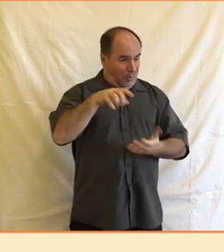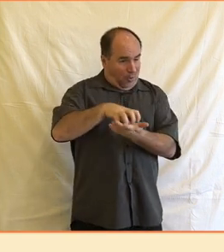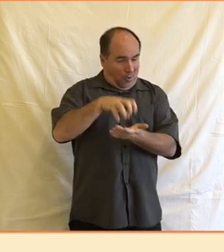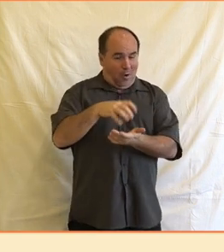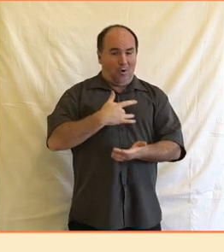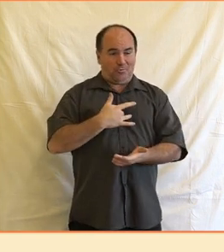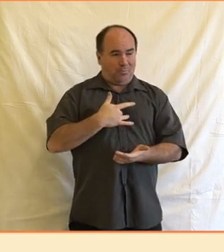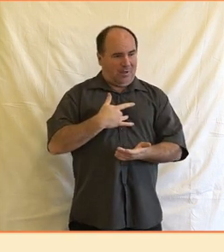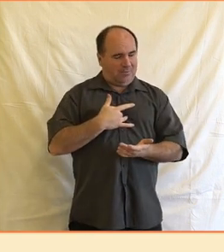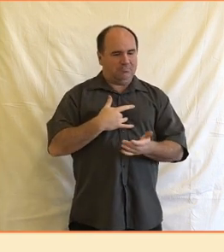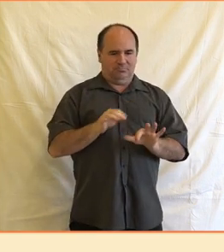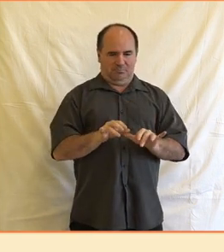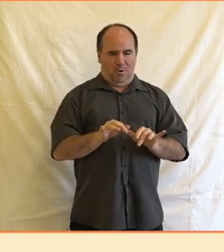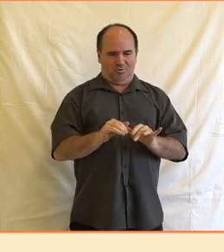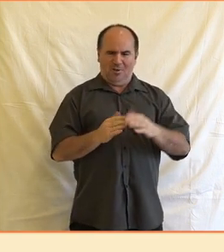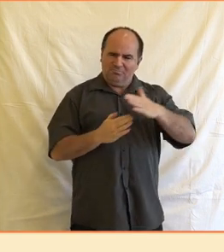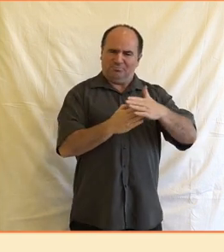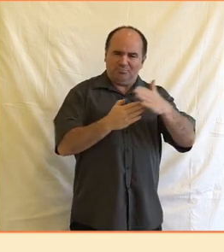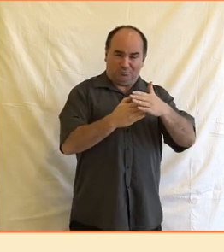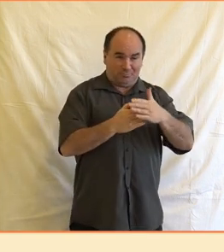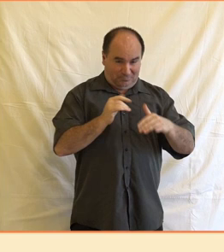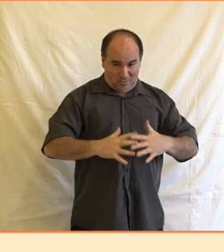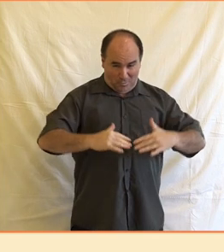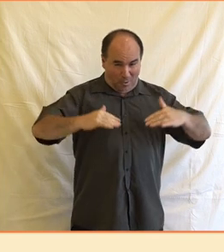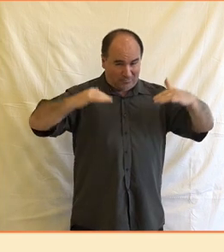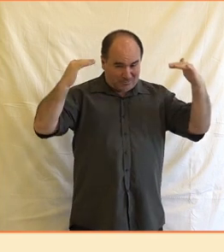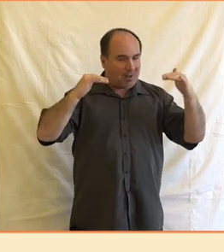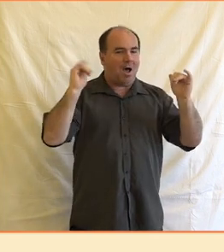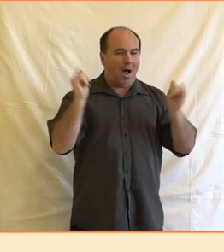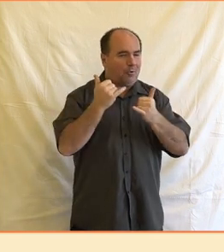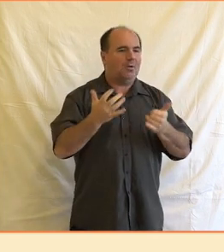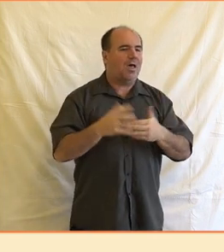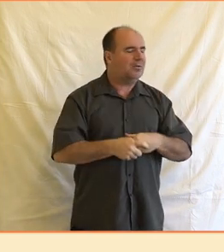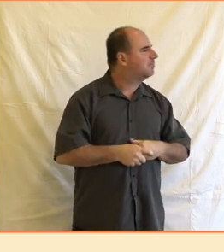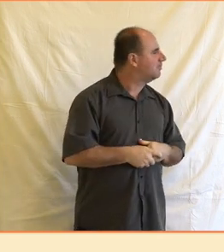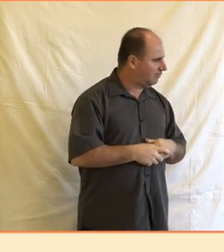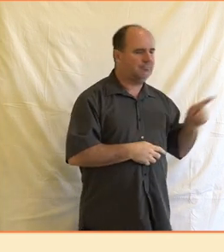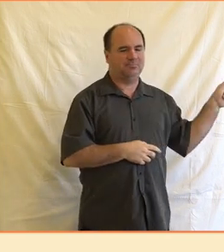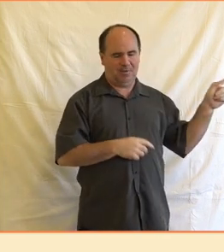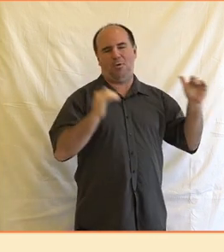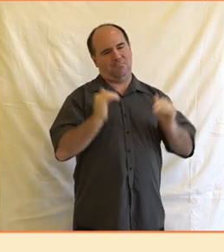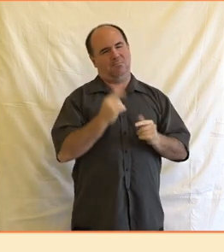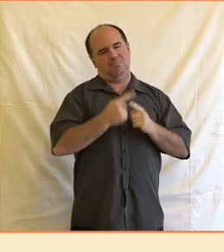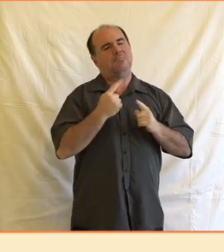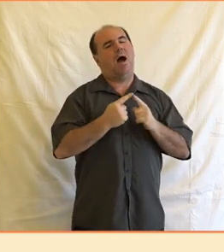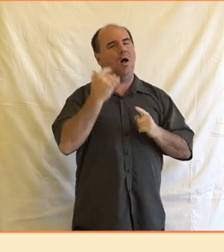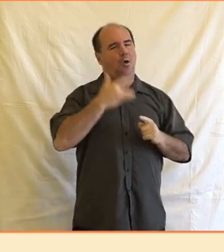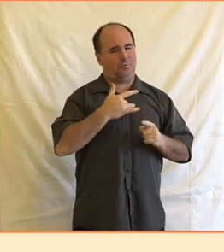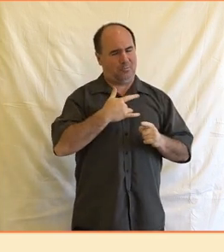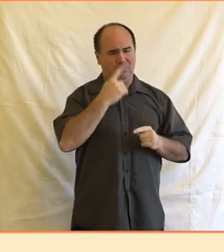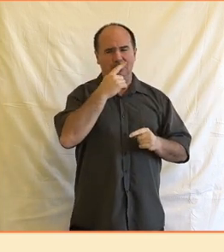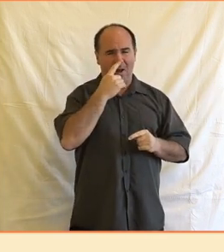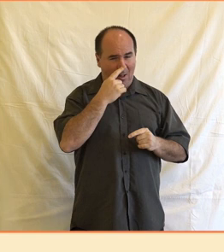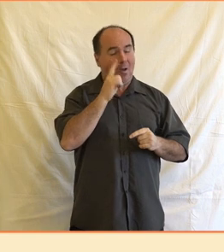Vidíte, že poměrně malá část říká, že počet digitálně vyloučených